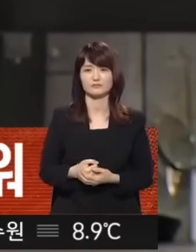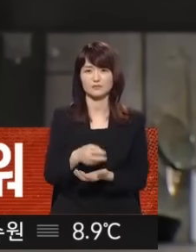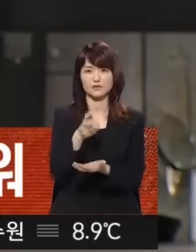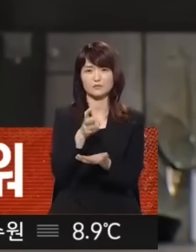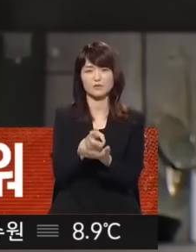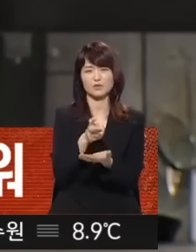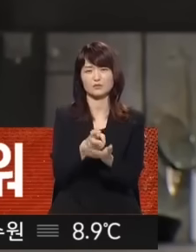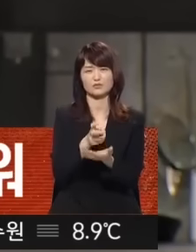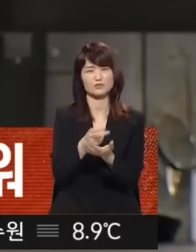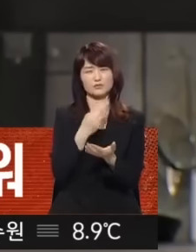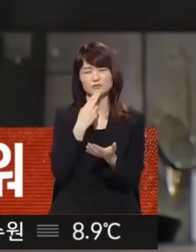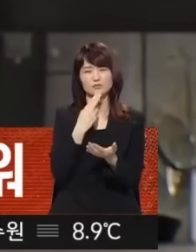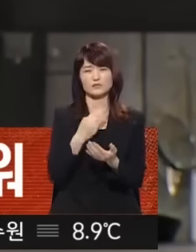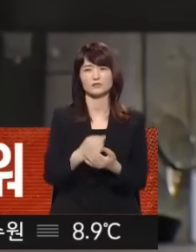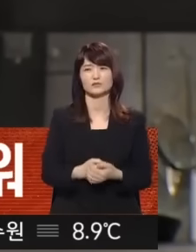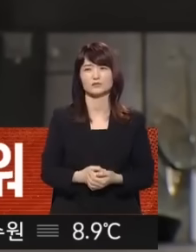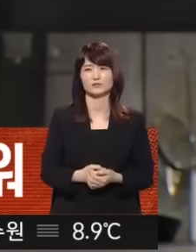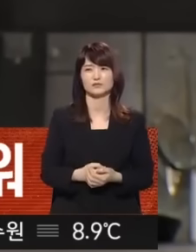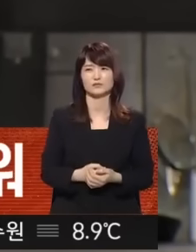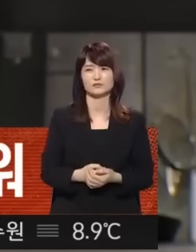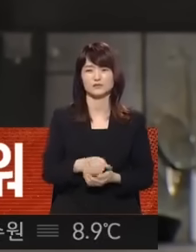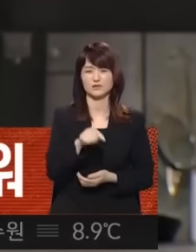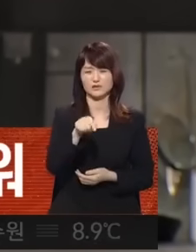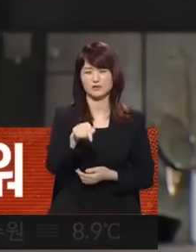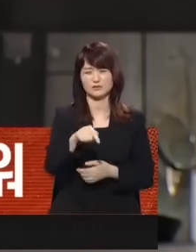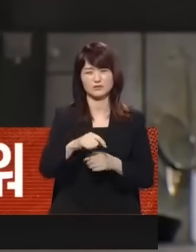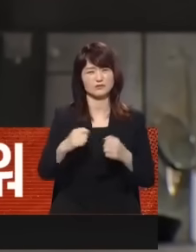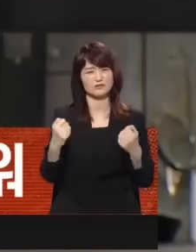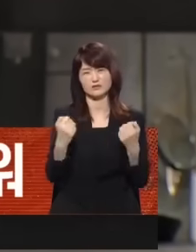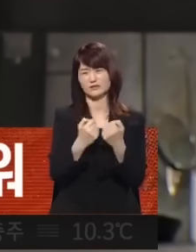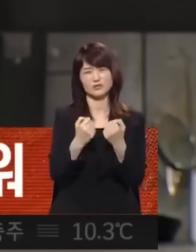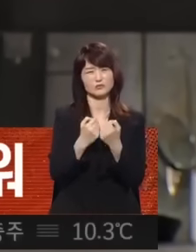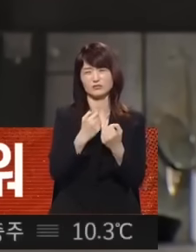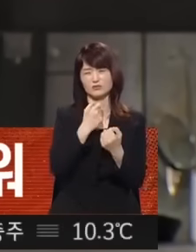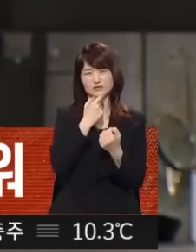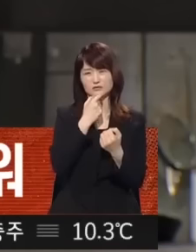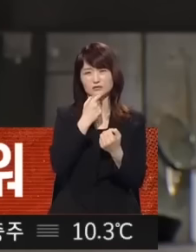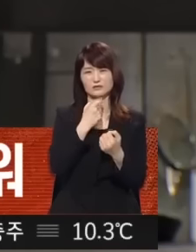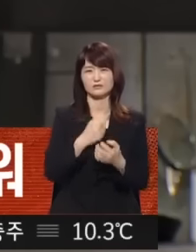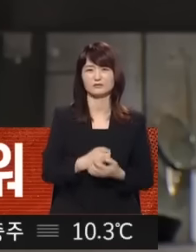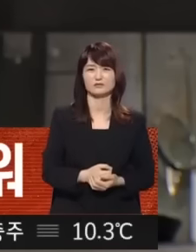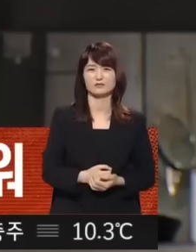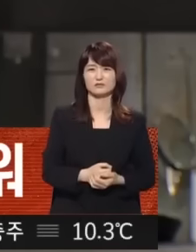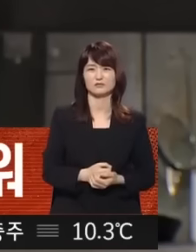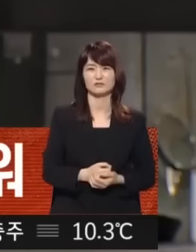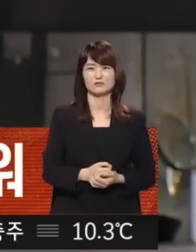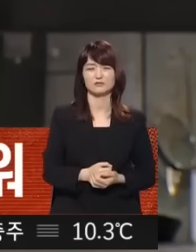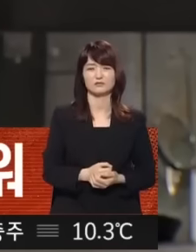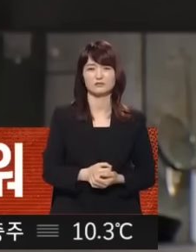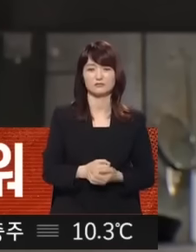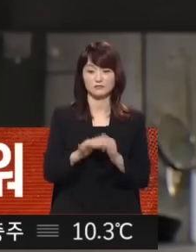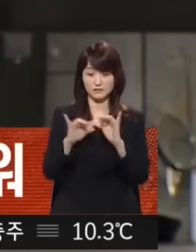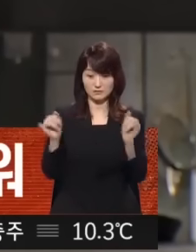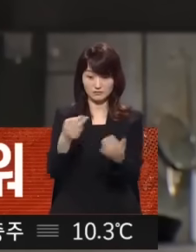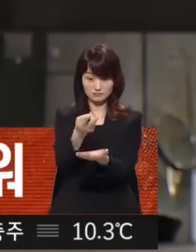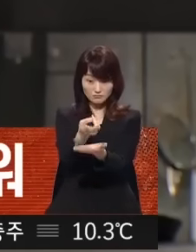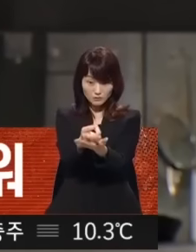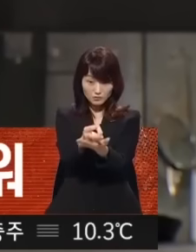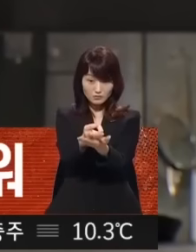없습니다. 없는데 뭐 그걸 괜히 싸우고 하고 싶진 않지만 만약에 저렇게 버르덩 누워있다 이런